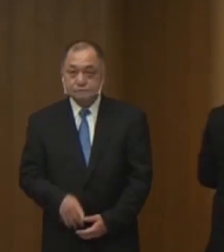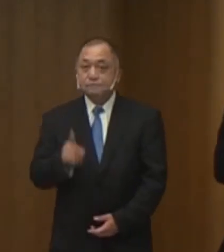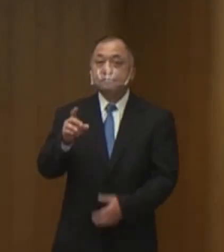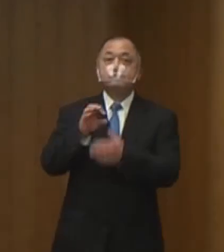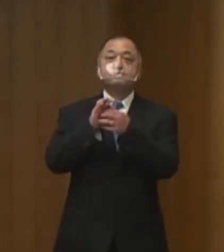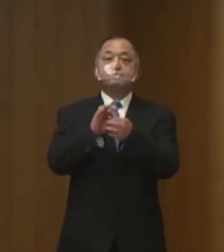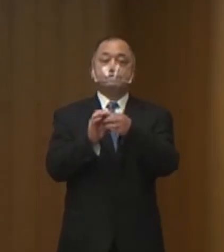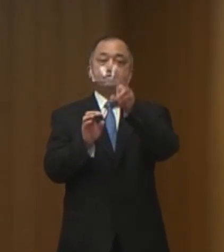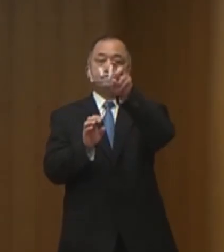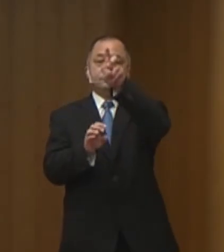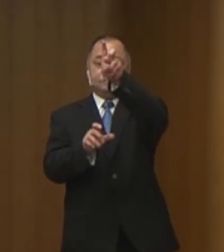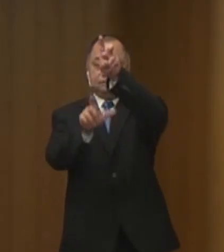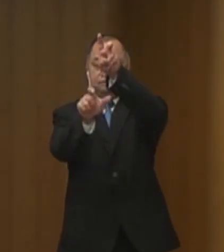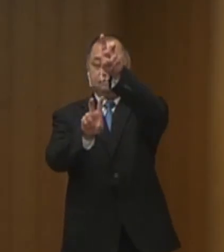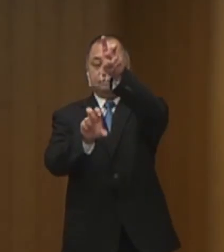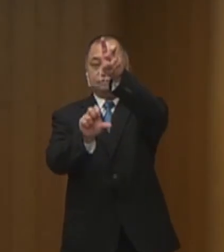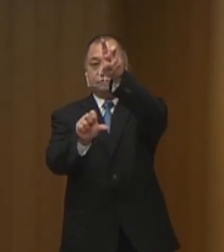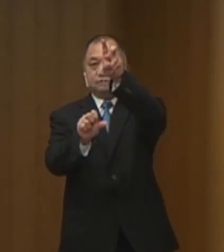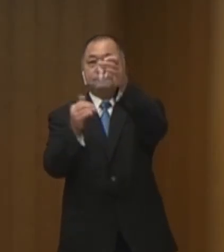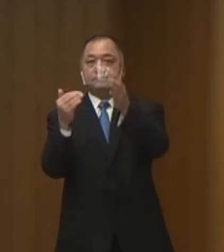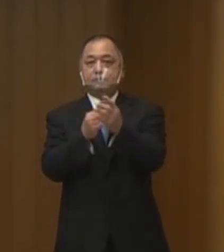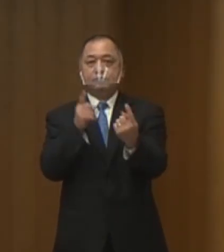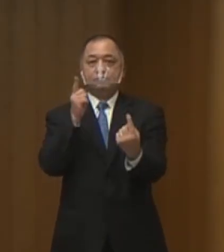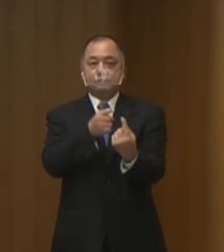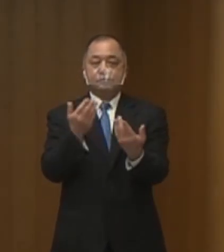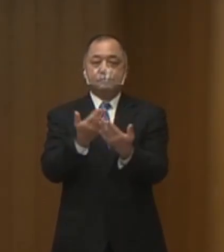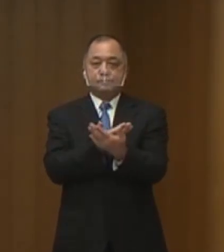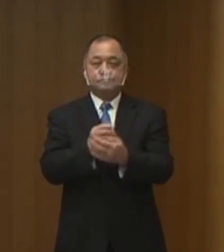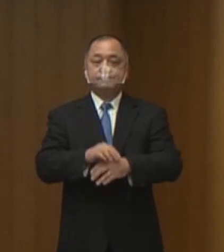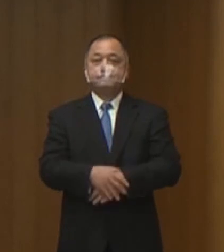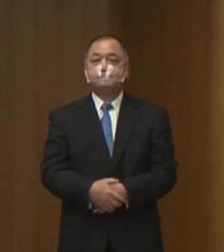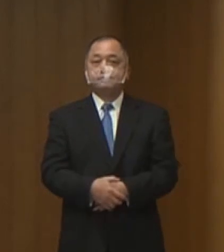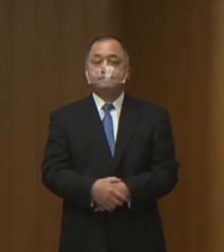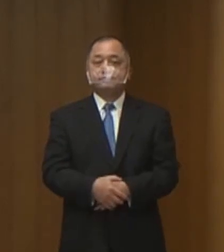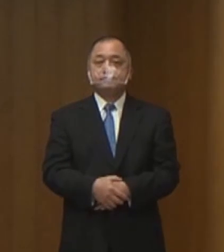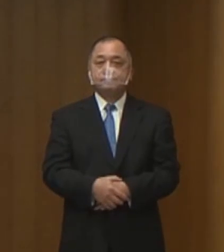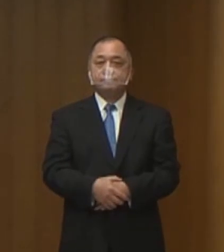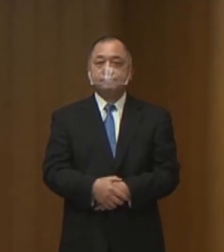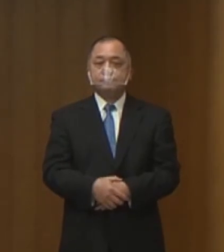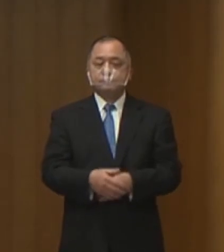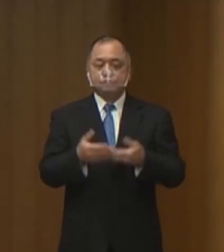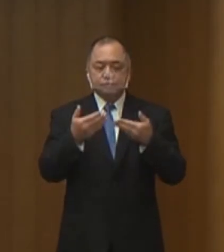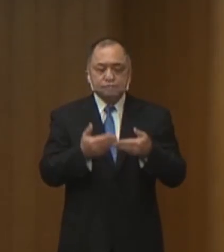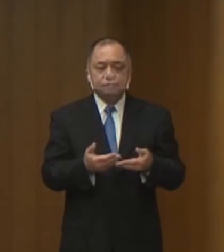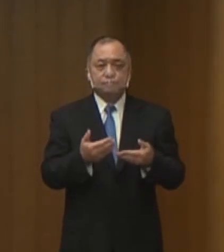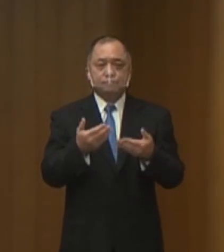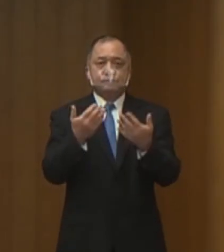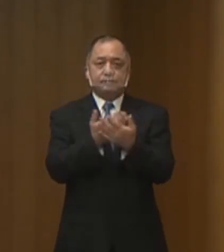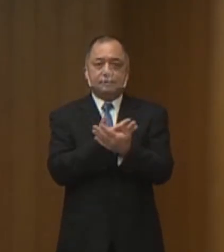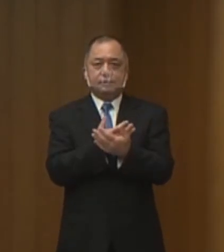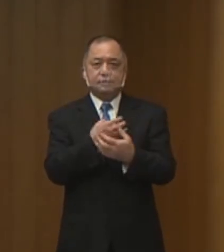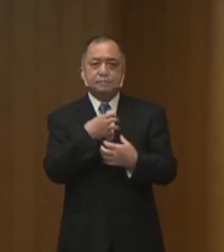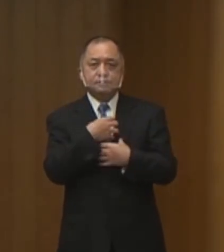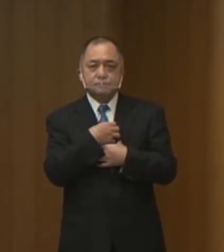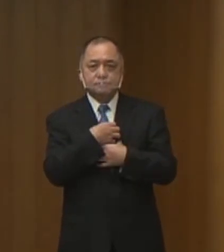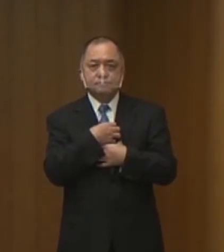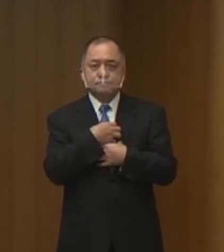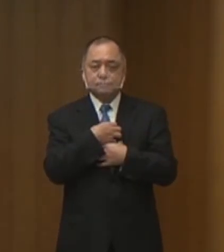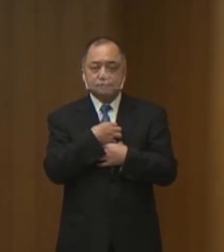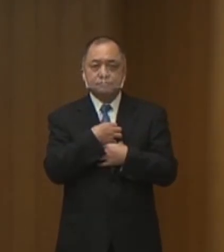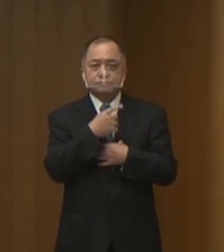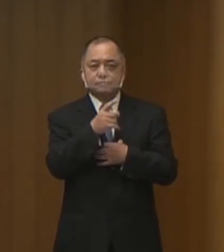の措置ということになります。次は、重症化リスクの高い方を守るためのお